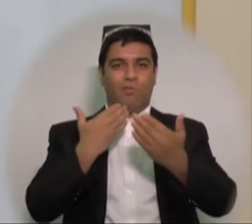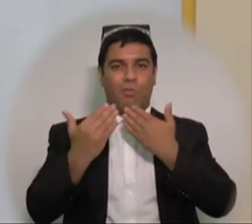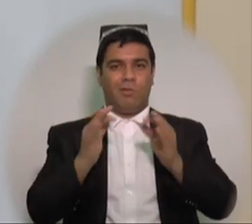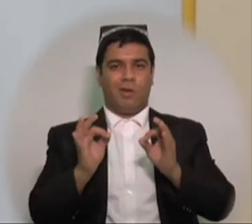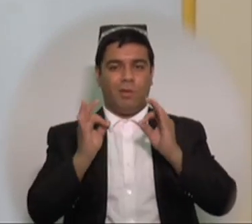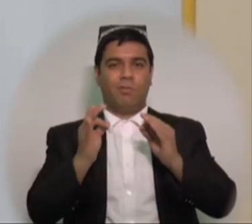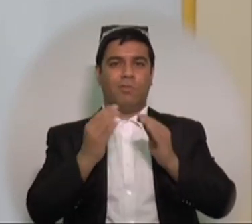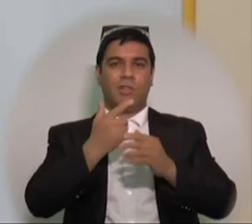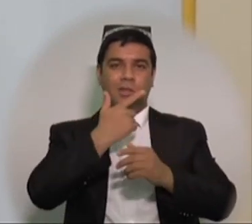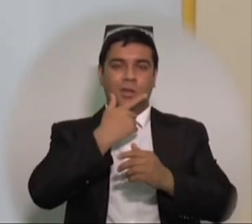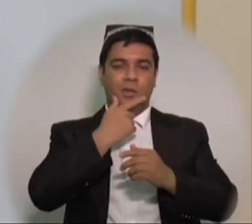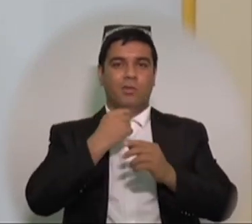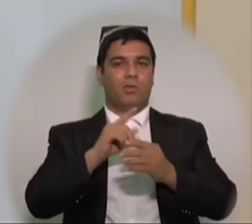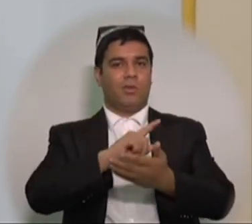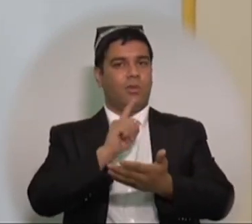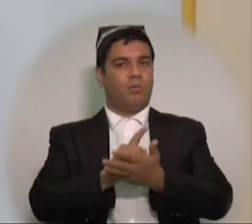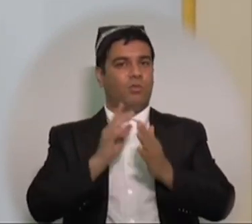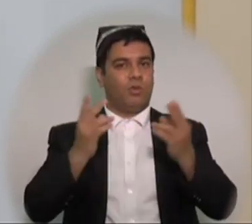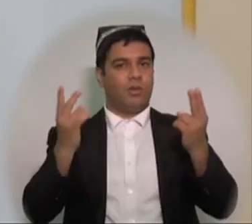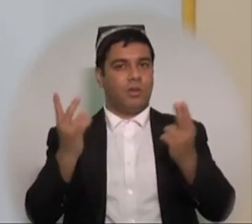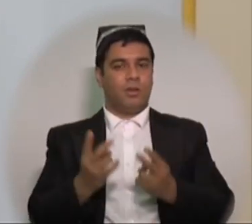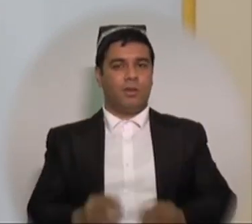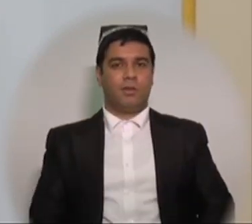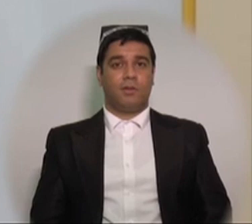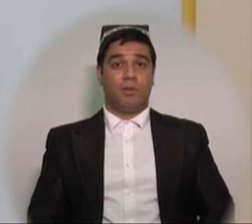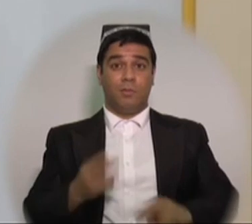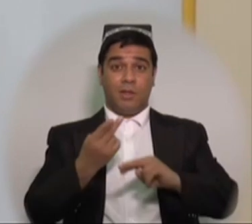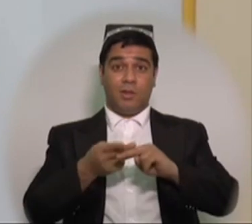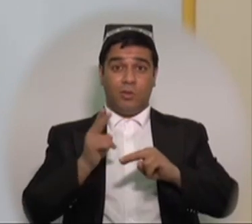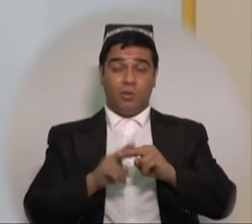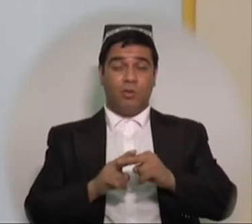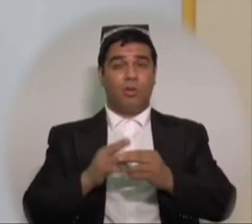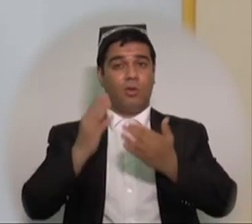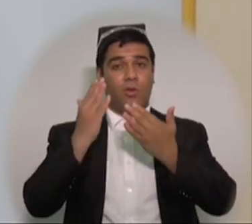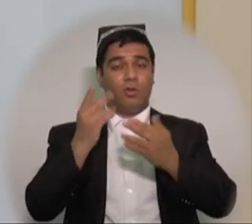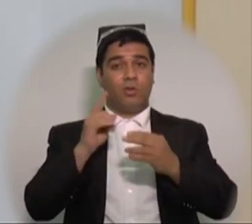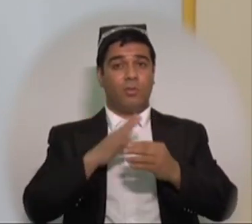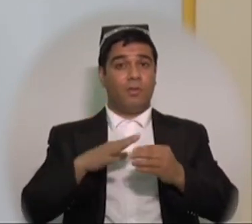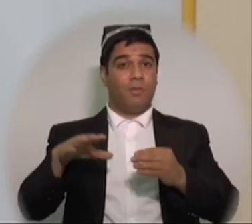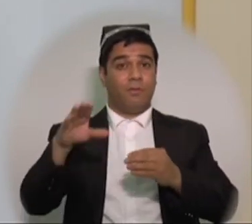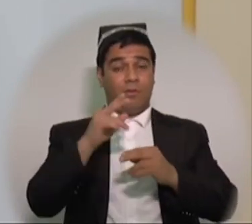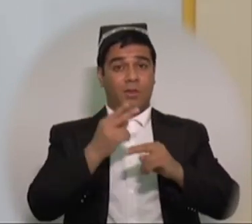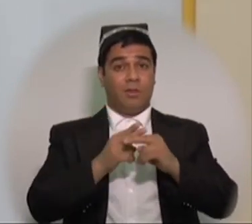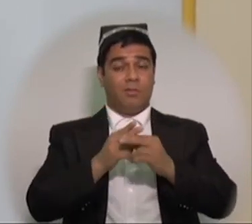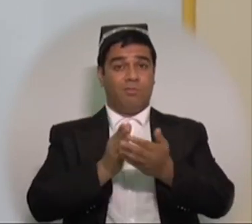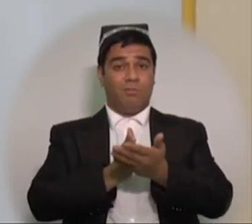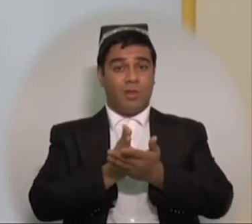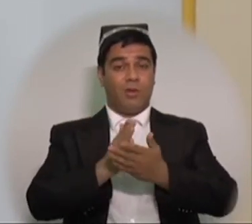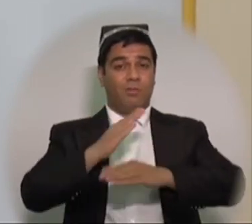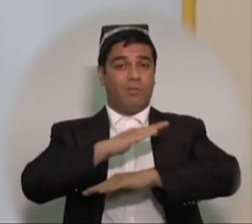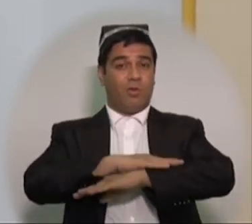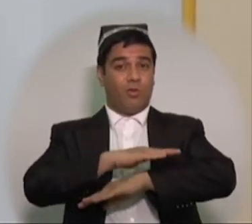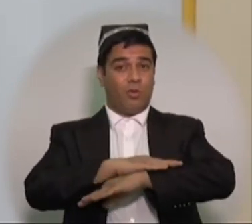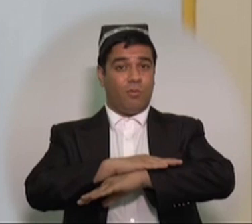muamuleleri hemme tarafı güzel buluşları gerek. Hani o şende inşallah maskan adamları yolga